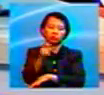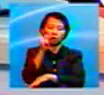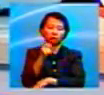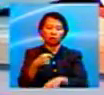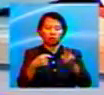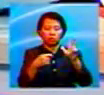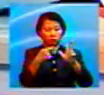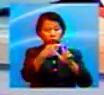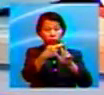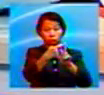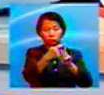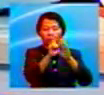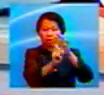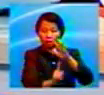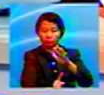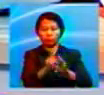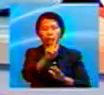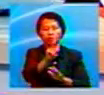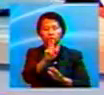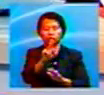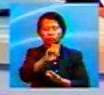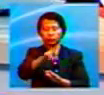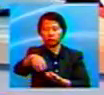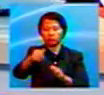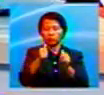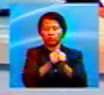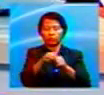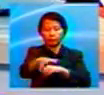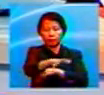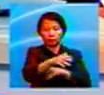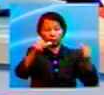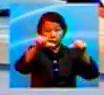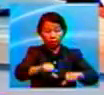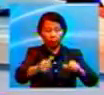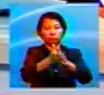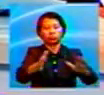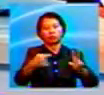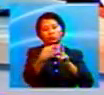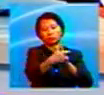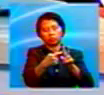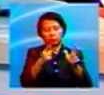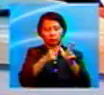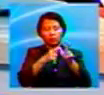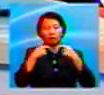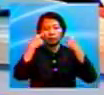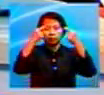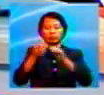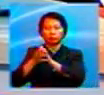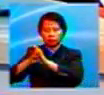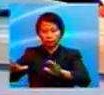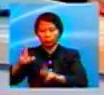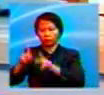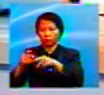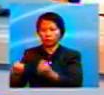2 daripada mereka lemas kira-kira 200 kaki daripada pantai balok dan gagal diselamatkan. Sementara seorang lagi berjaya diselamatkan orang